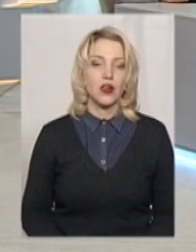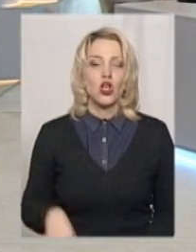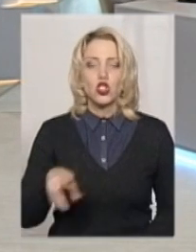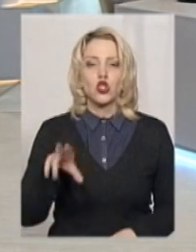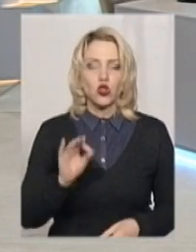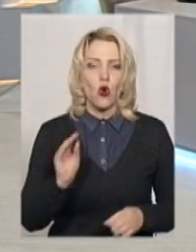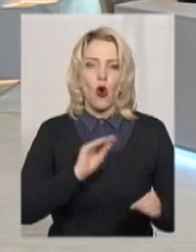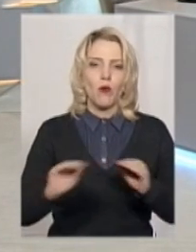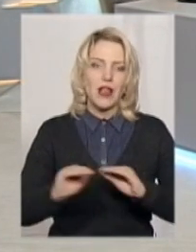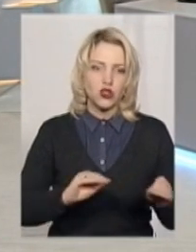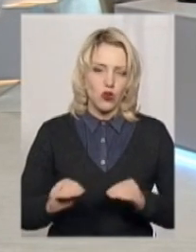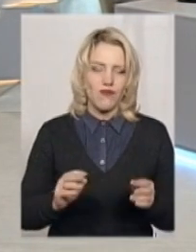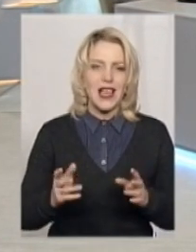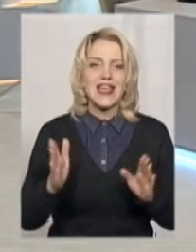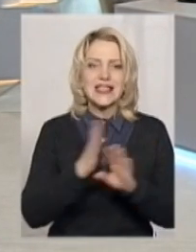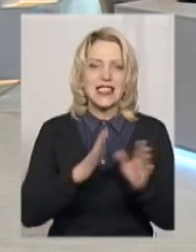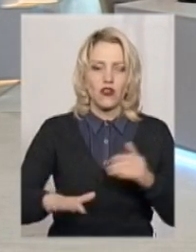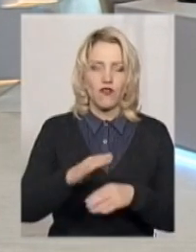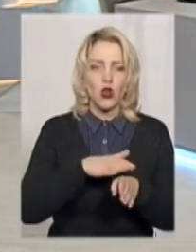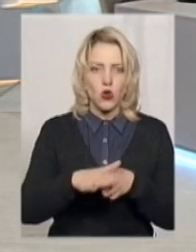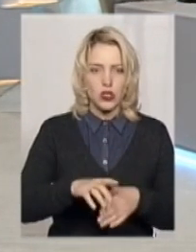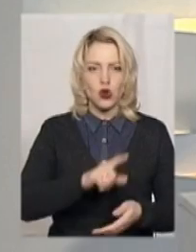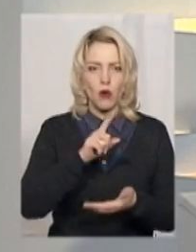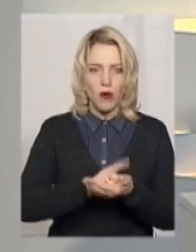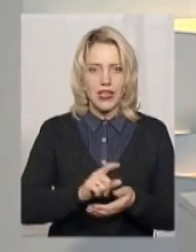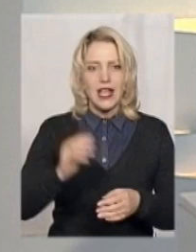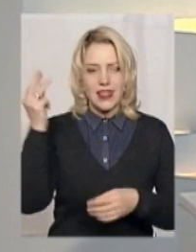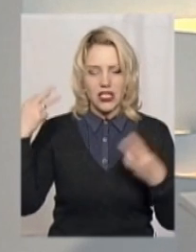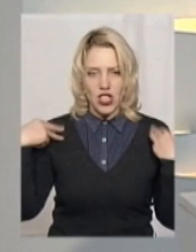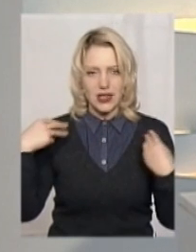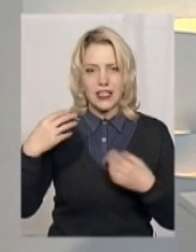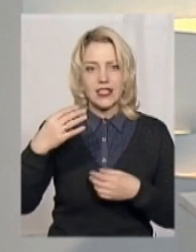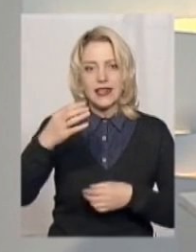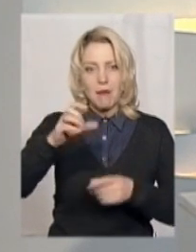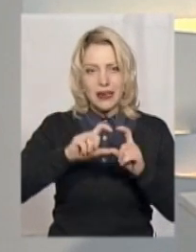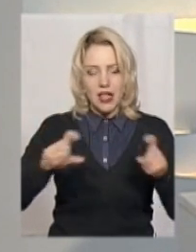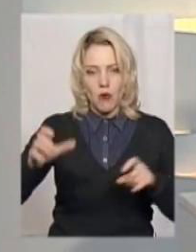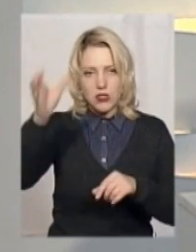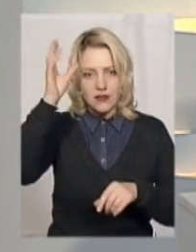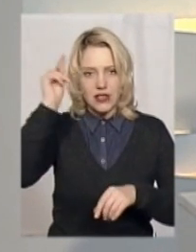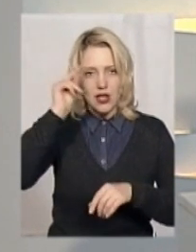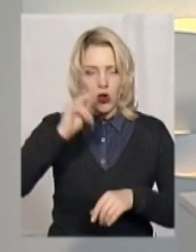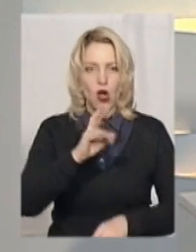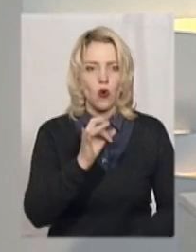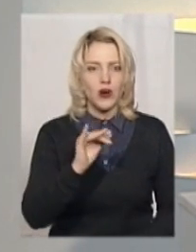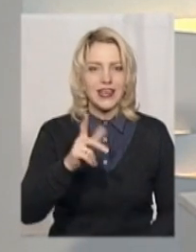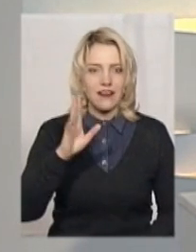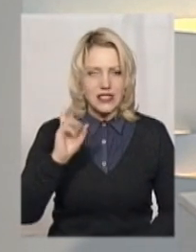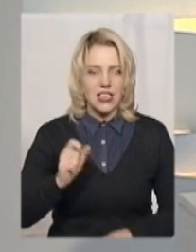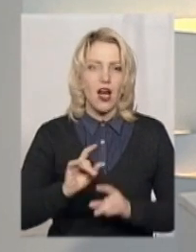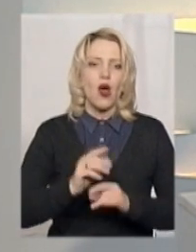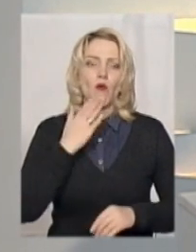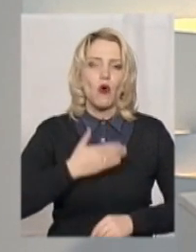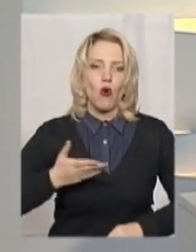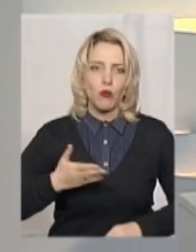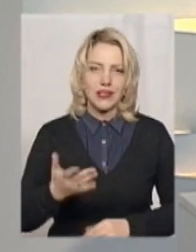облаштування середовища, виконуючи обов'язки начальника департаменту освіти і науки у місті Хмельницькому Людмила Корнієцька